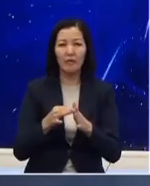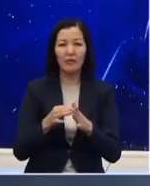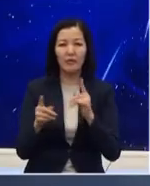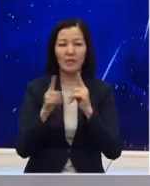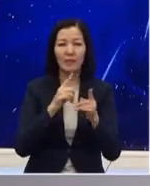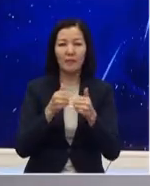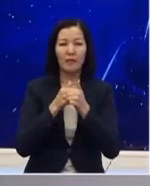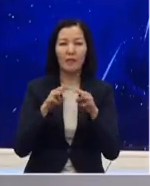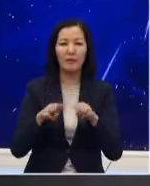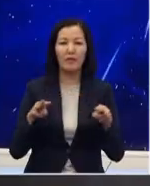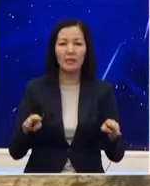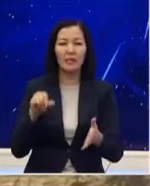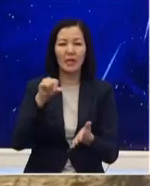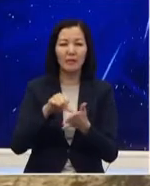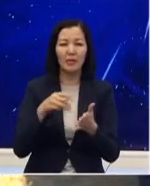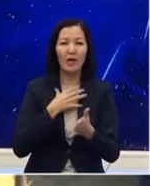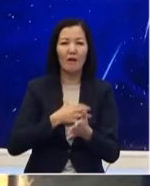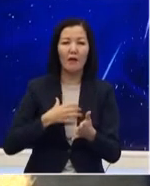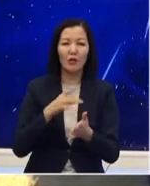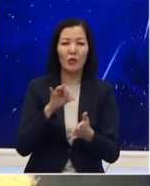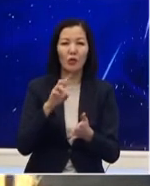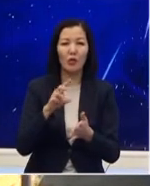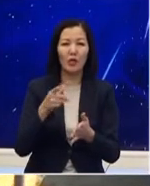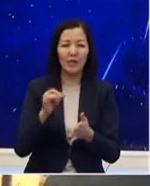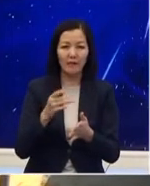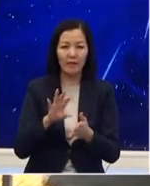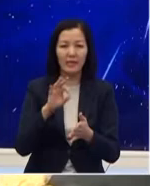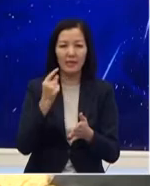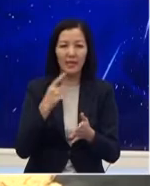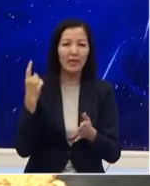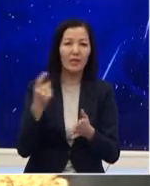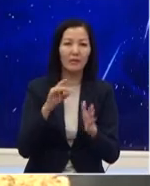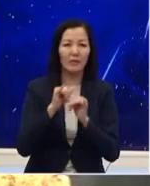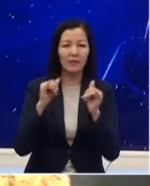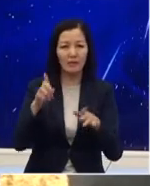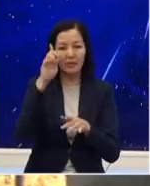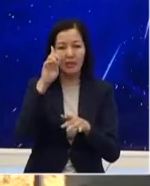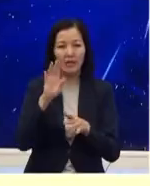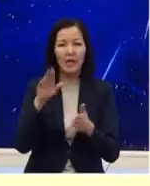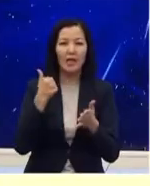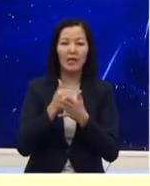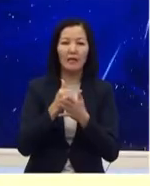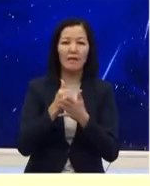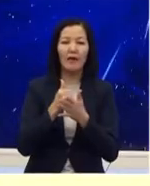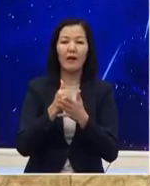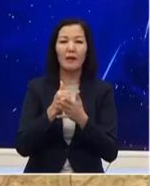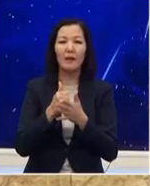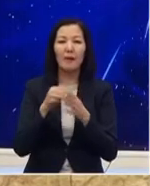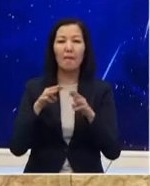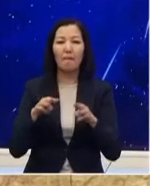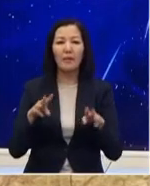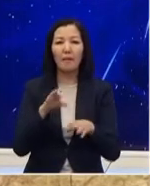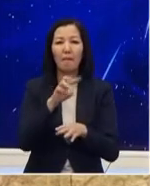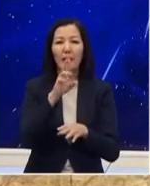ходе заседания премьер-министр отметил важную роль газификации в социально-экономическом развитии страны. Глава Кабмина